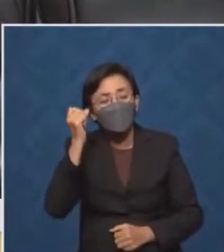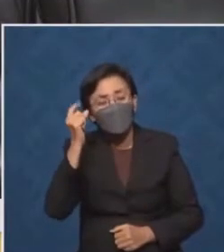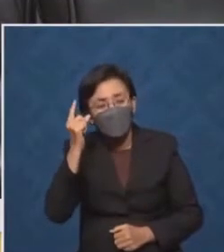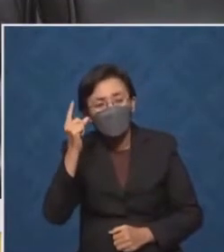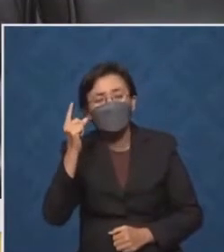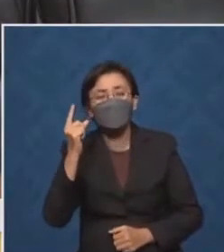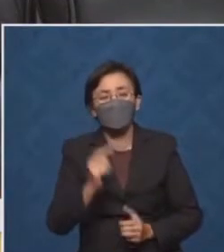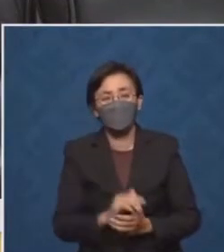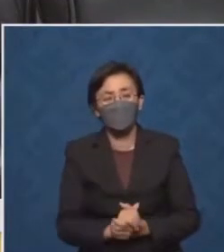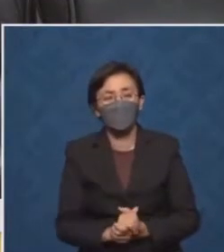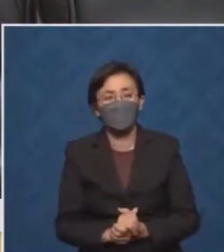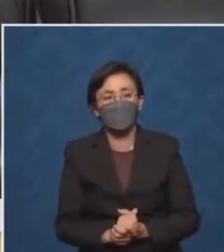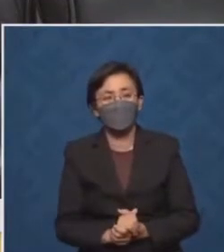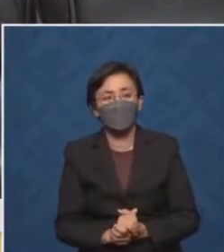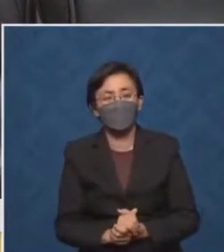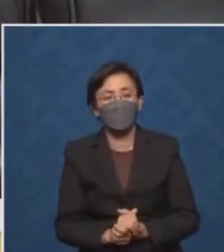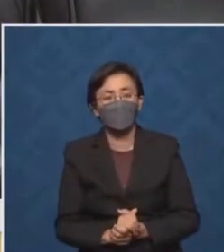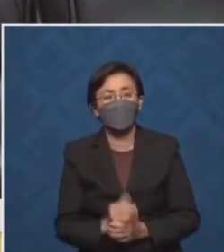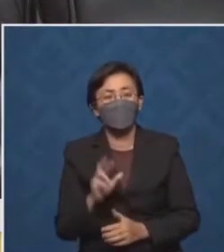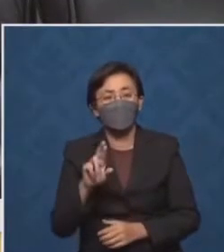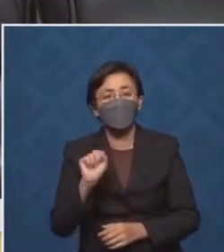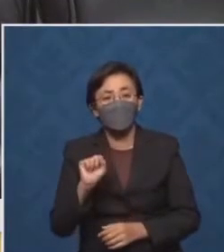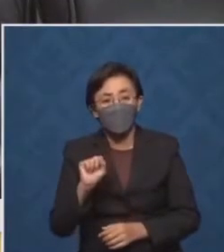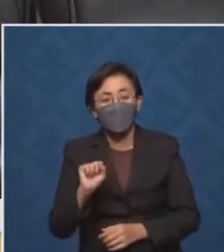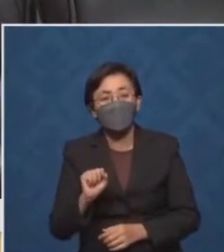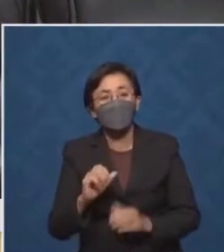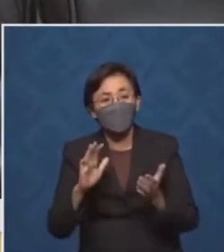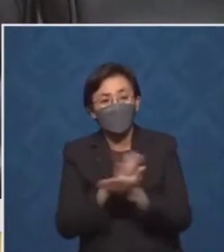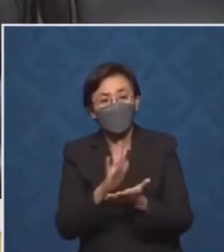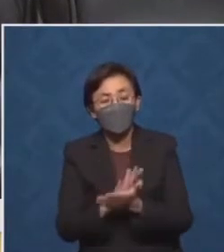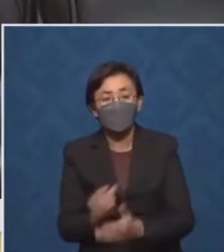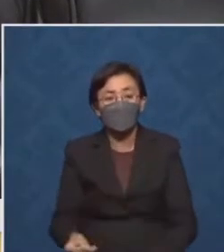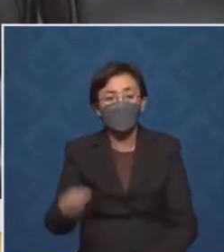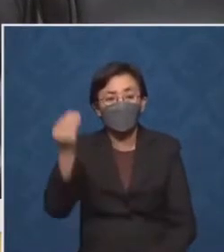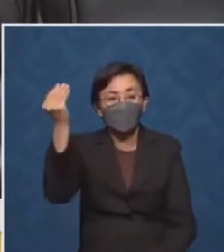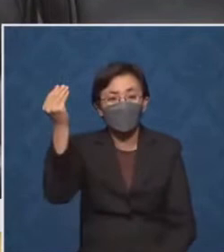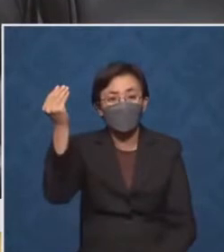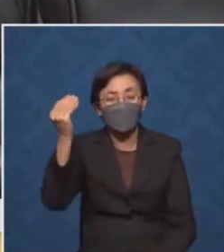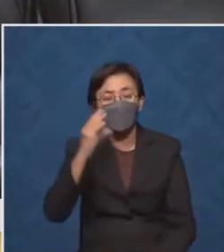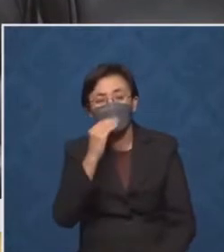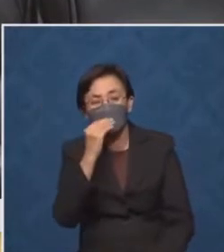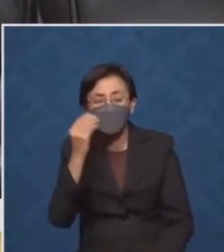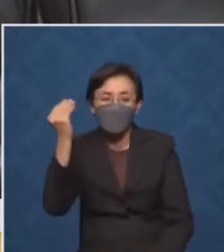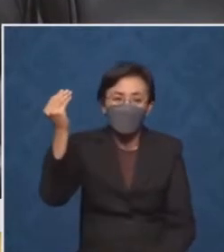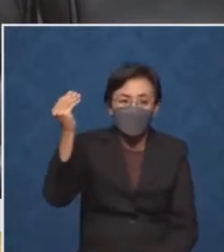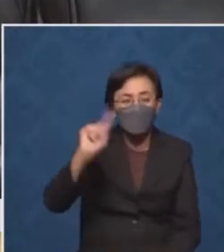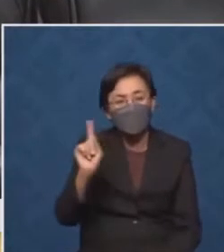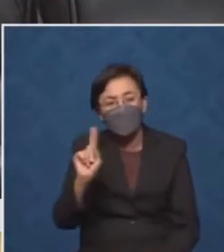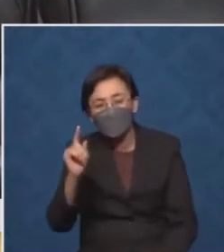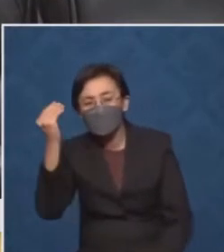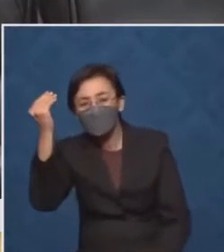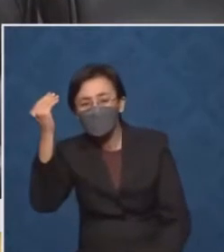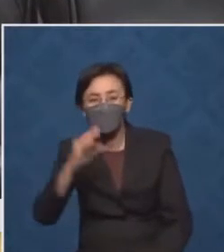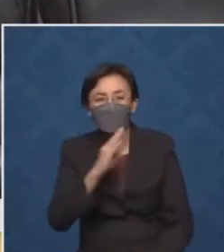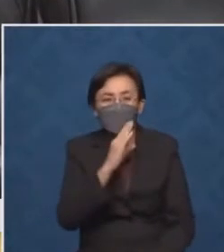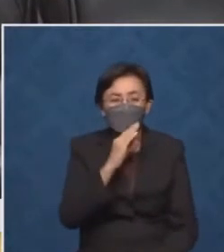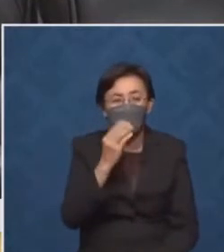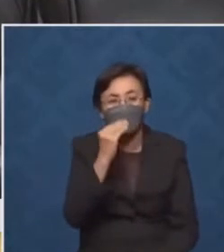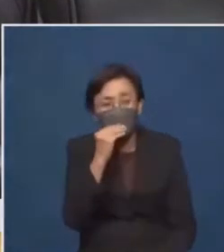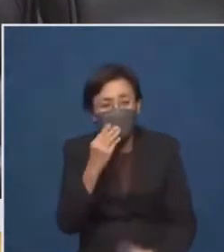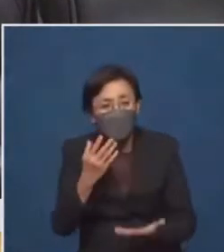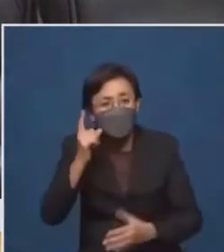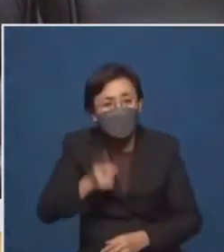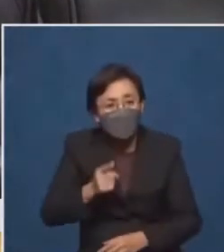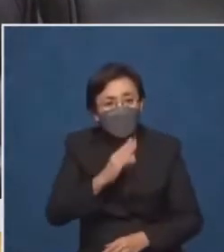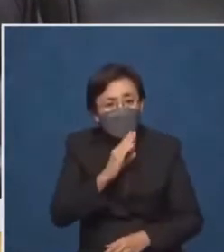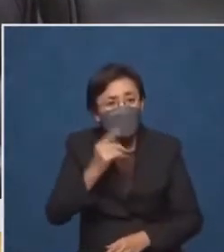เนี่ยสภาเคยมีกรณีมีใครชกระดาษ 1,000 อ่ะ เรื่องนี้สัญชาตินสัชาตินี้ปรอม จิๆ จะ